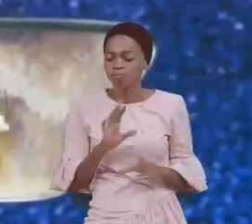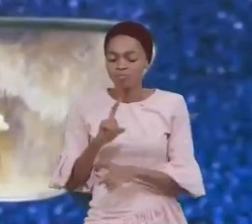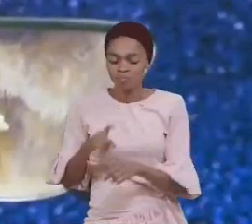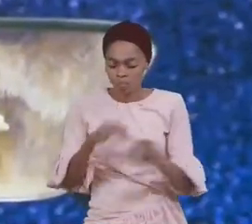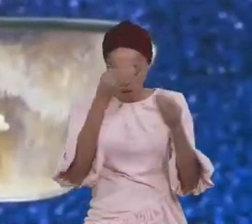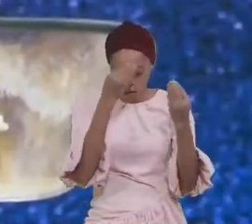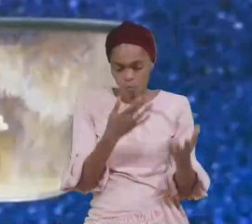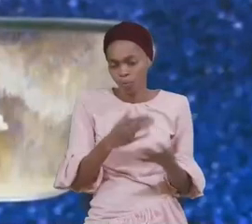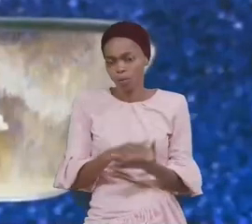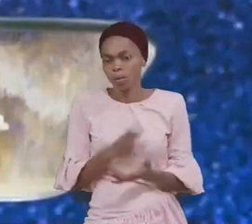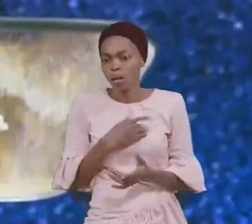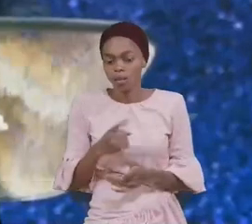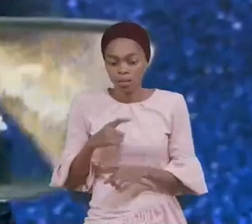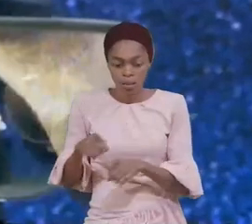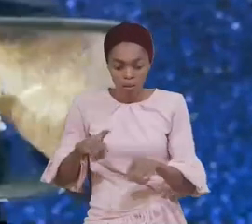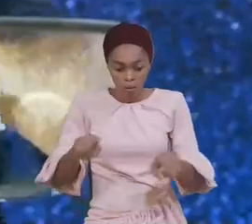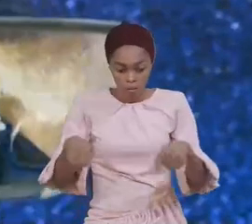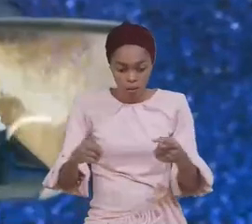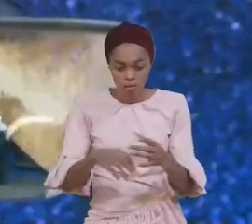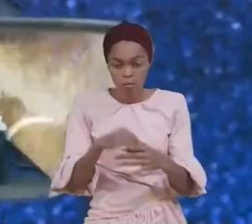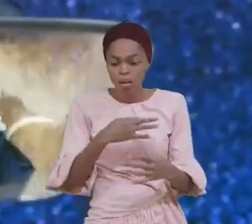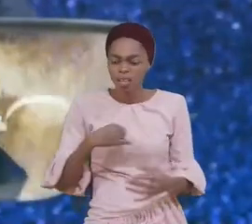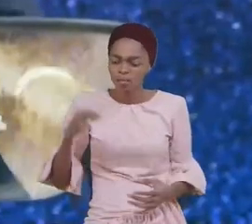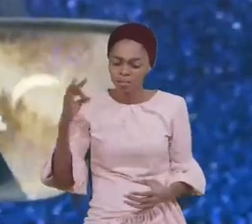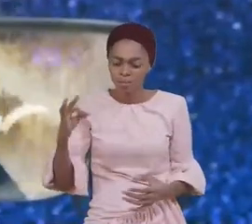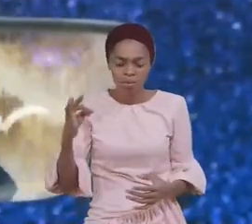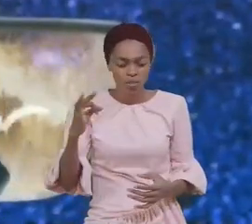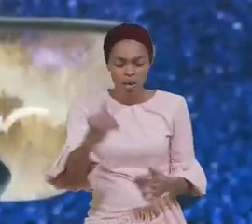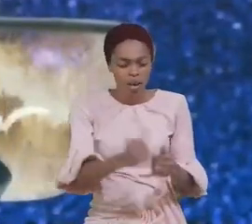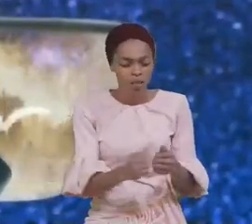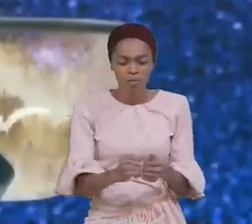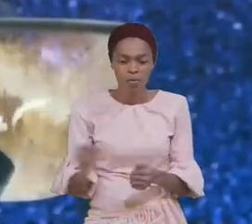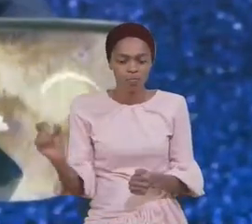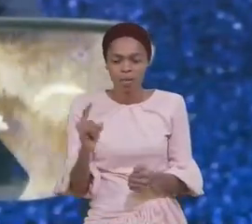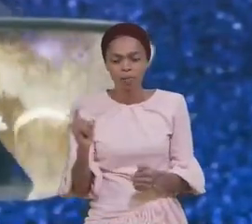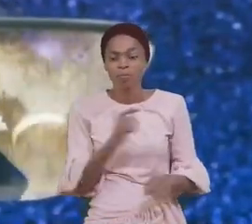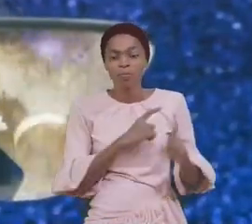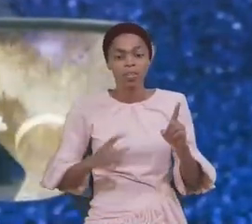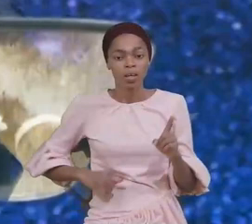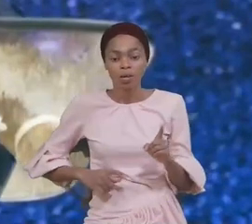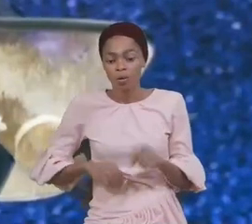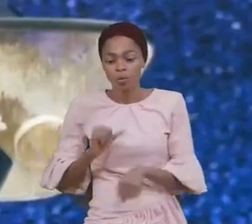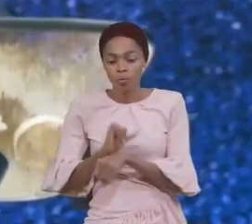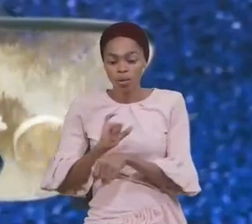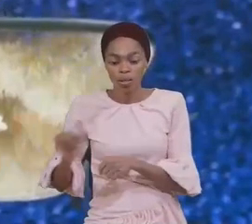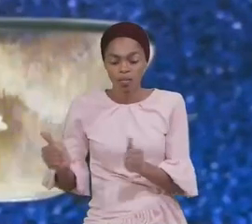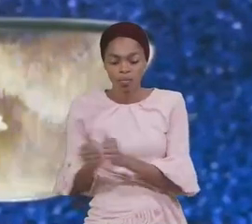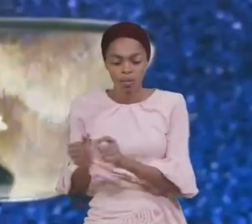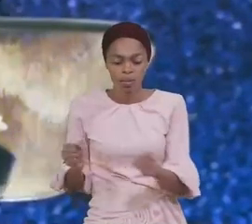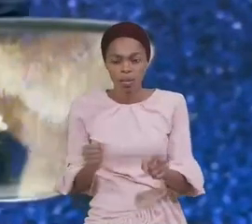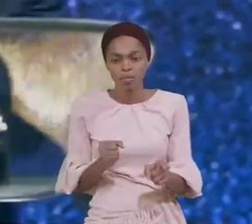ont obéi et ils s'en allaient prêcher partout. Le Seigneur travaillait avec